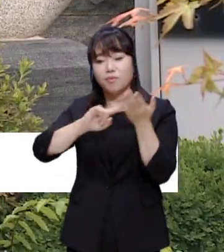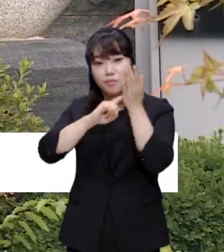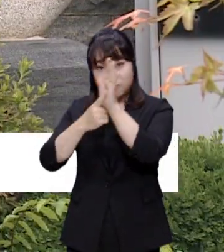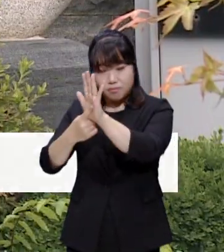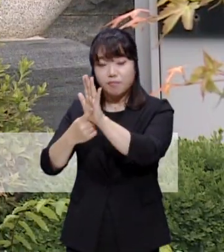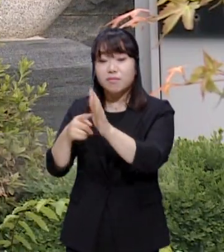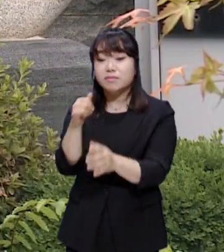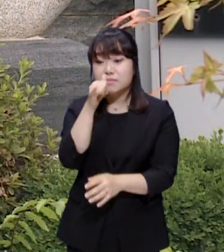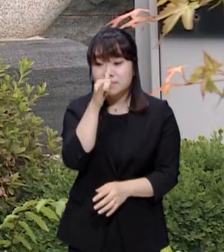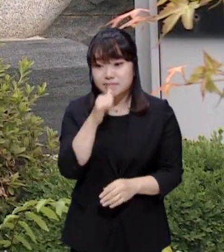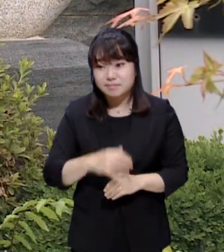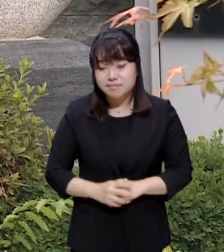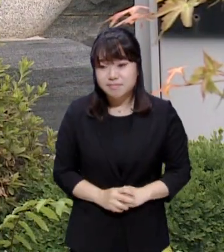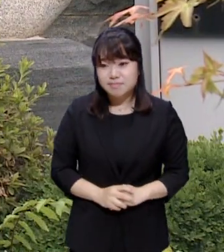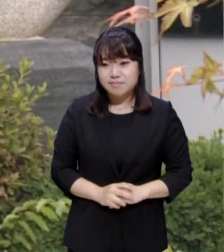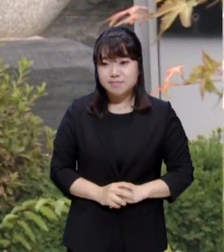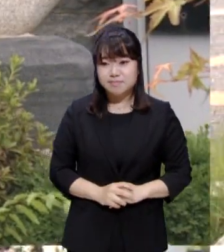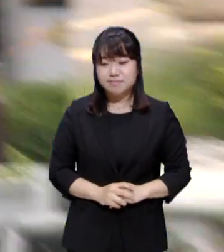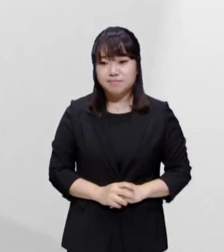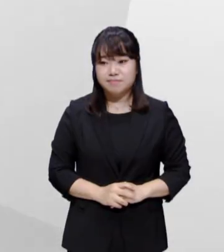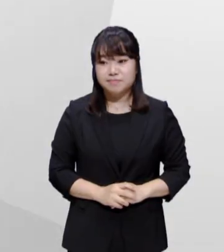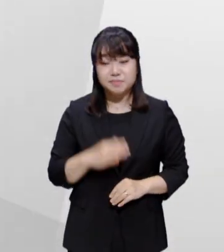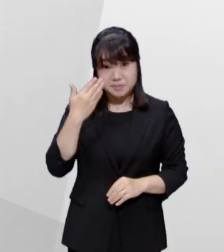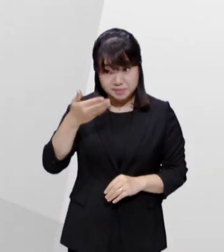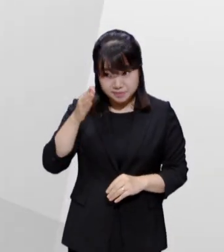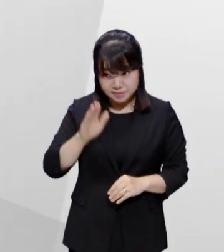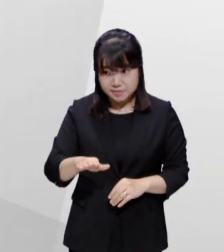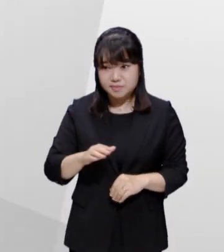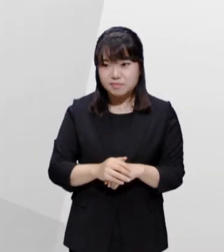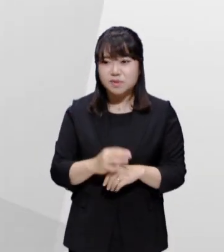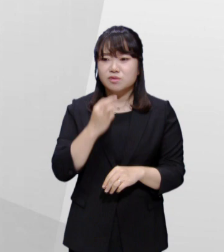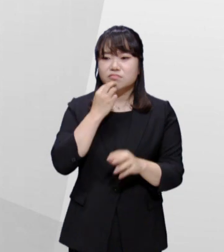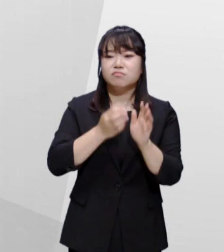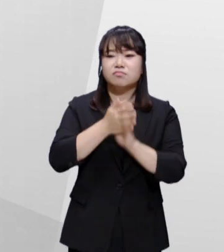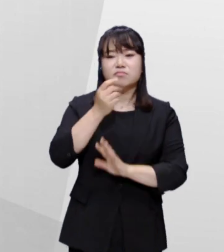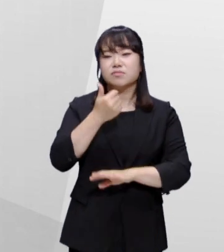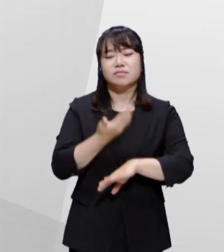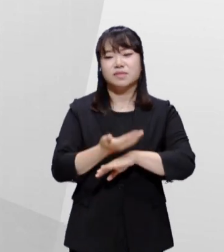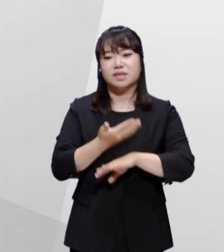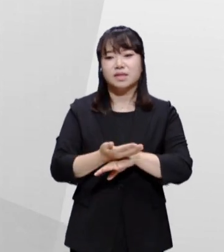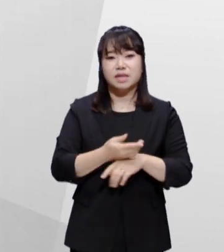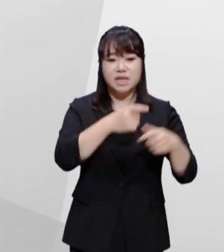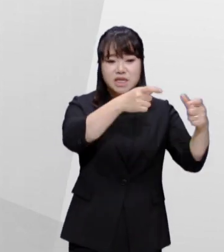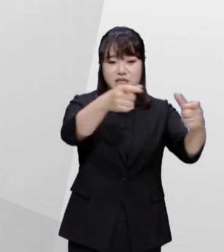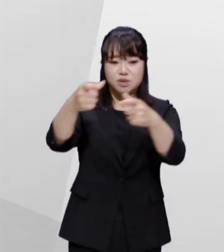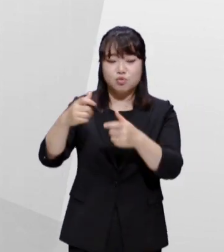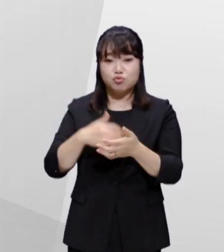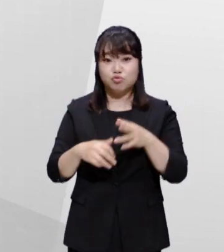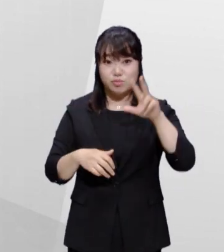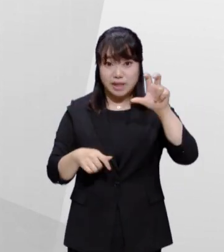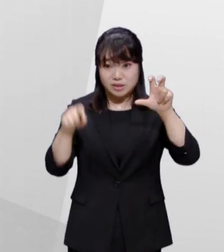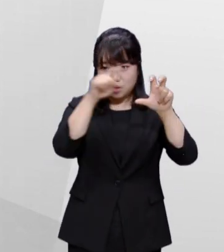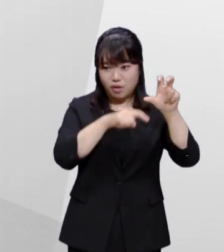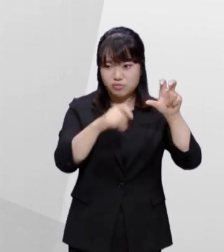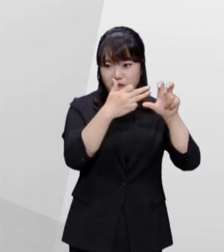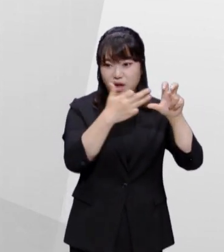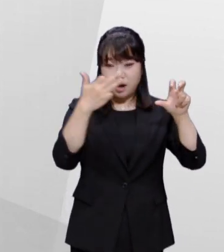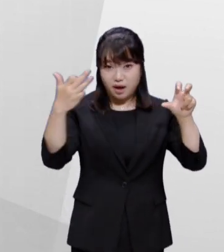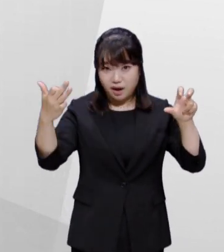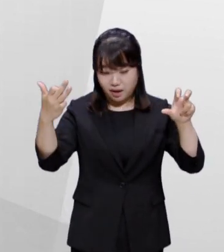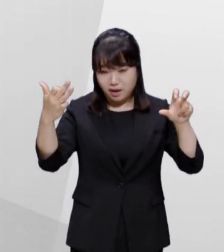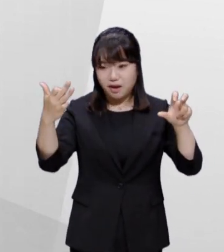취재 결과 확인됐습니다. 하지만 서울은 다릅니다. 25개 기초의회 가운데